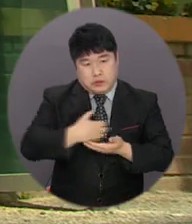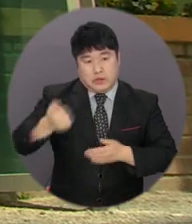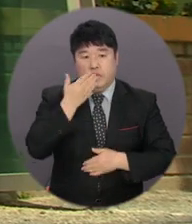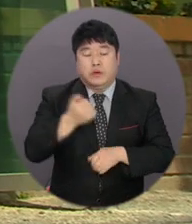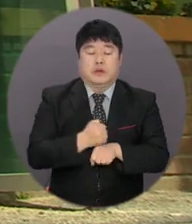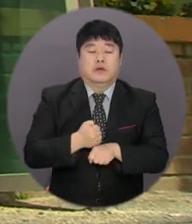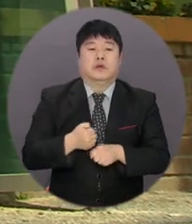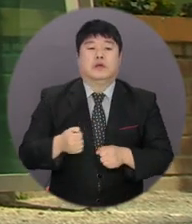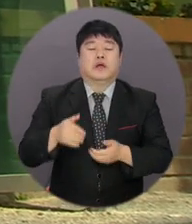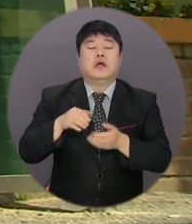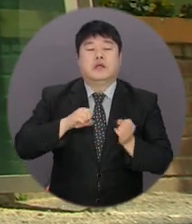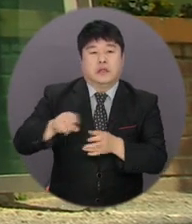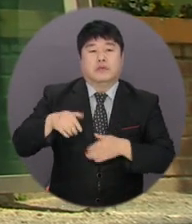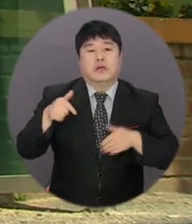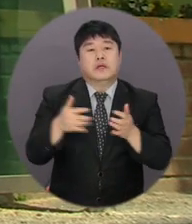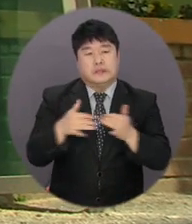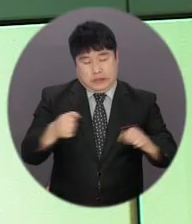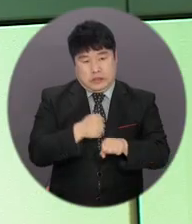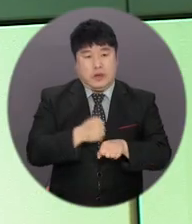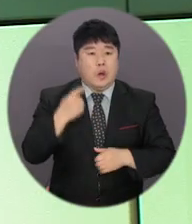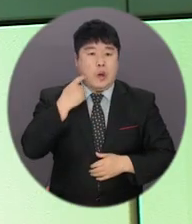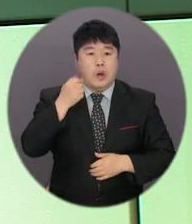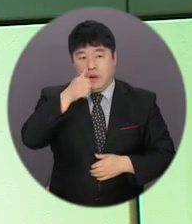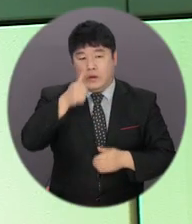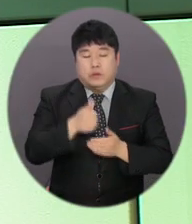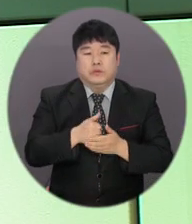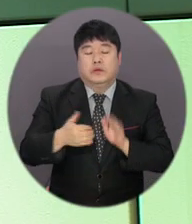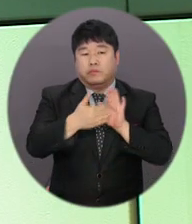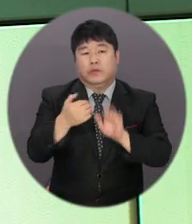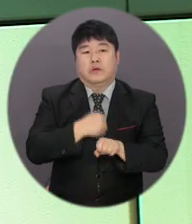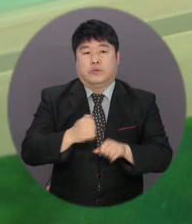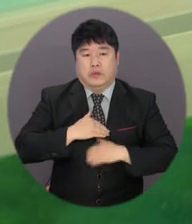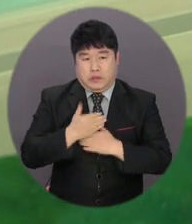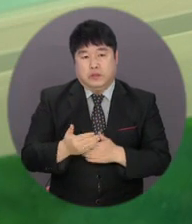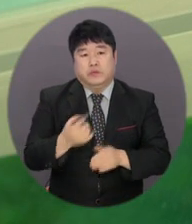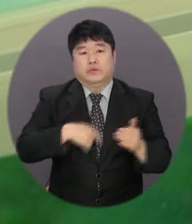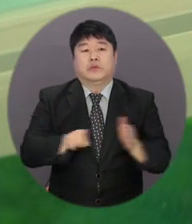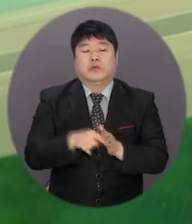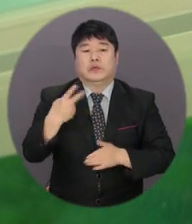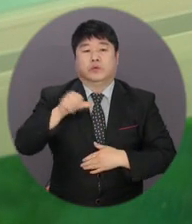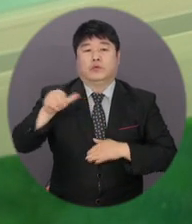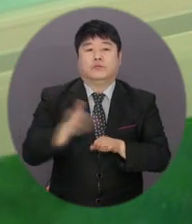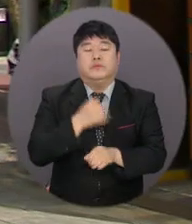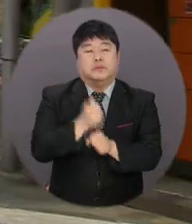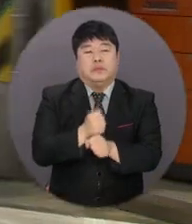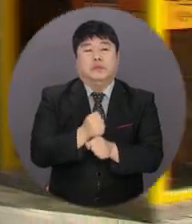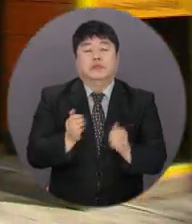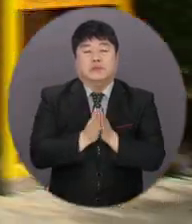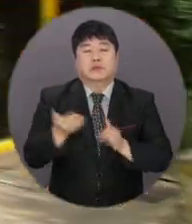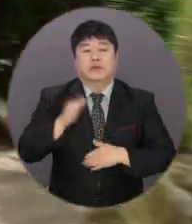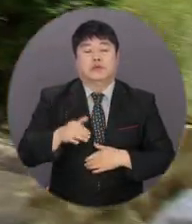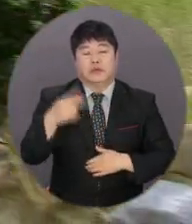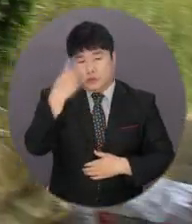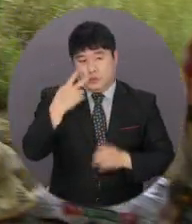택배기사 사칭 범죄를 막고 범죄에 취약한 계층이 안심하고 쓸 수 있도록 지난 2015년부터 설치되기 시작했습니다.